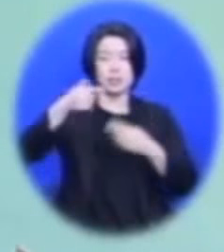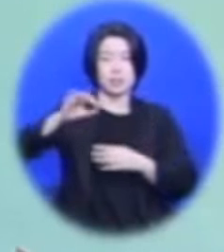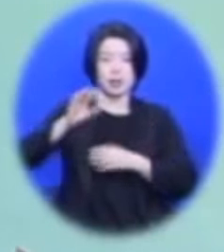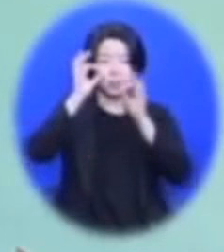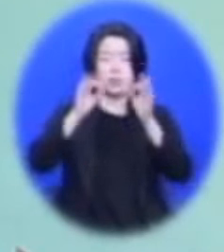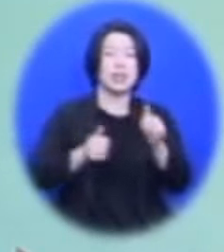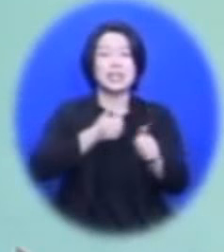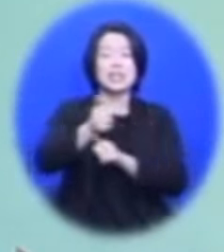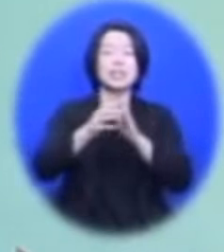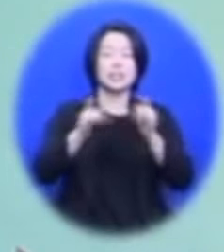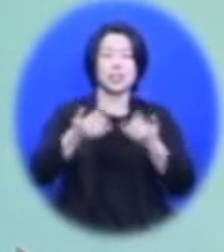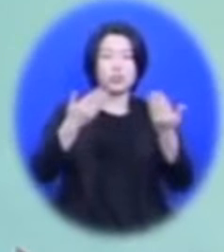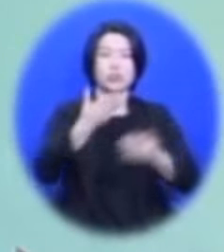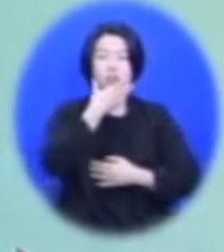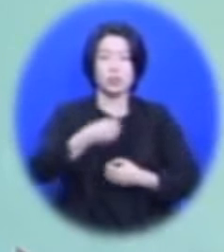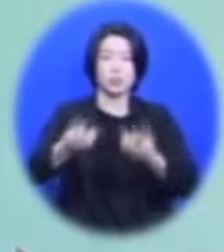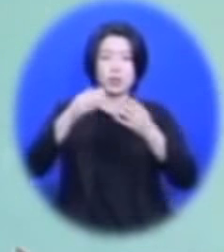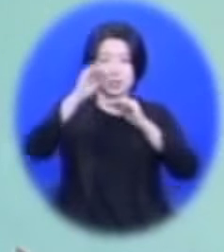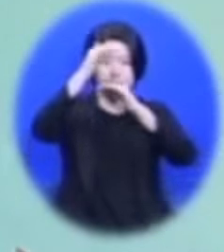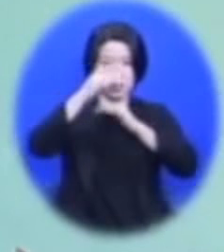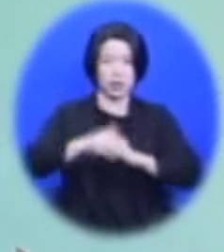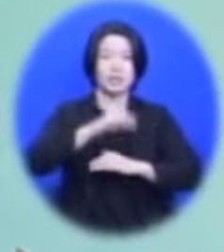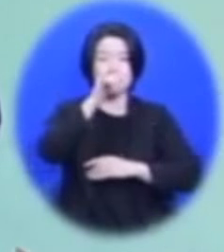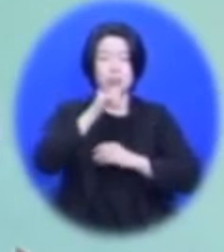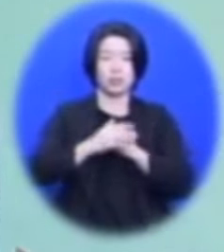자에게 주시는 축복을 쭉 나열하고 계십니다.